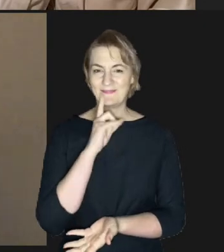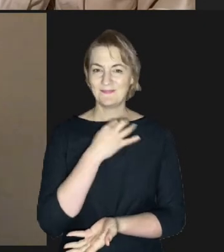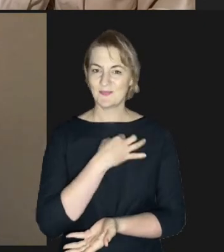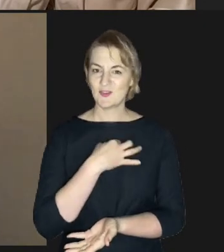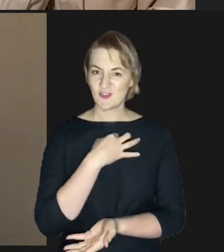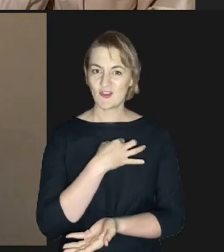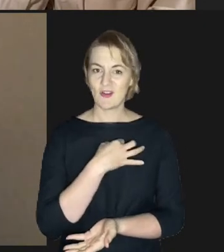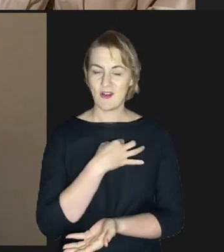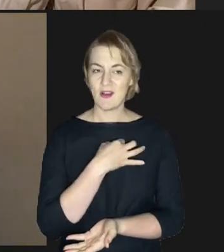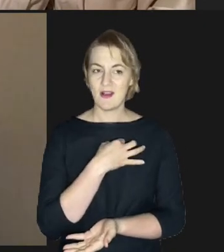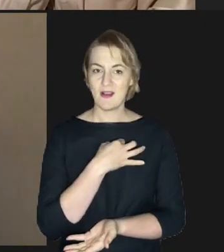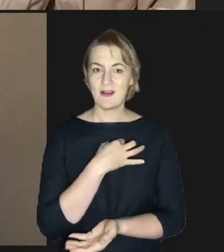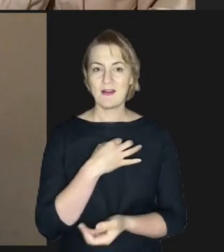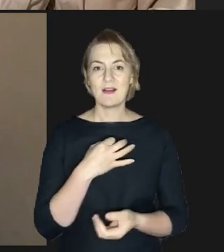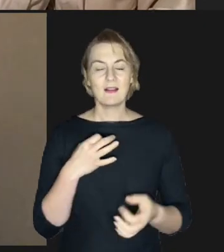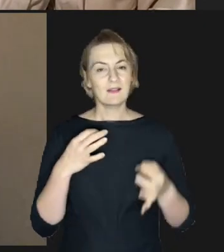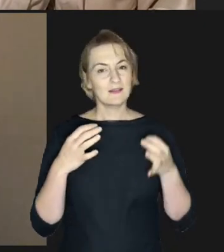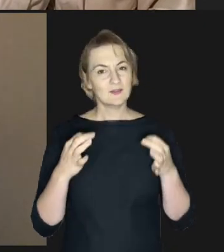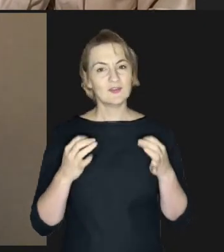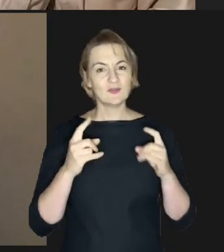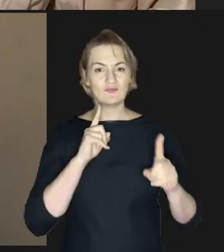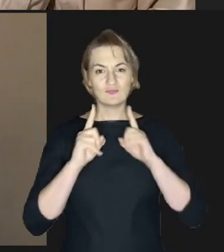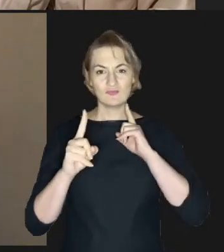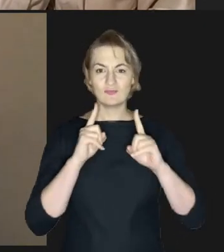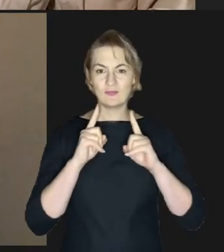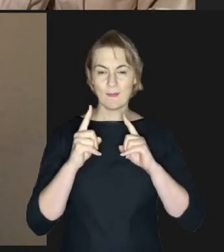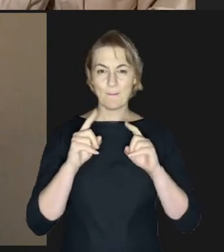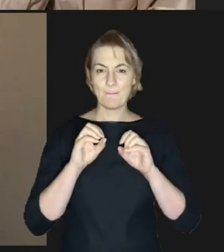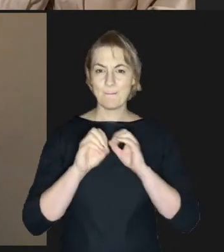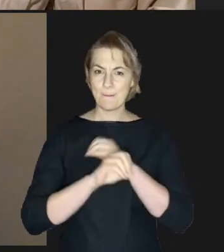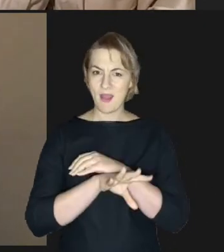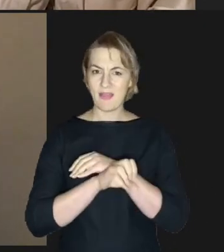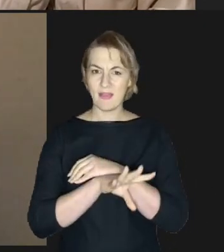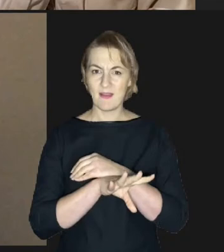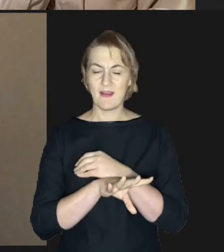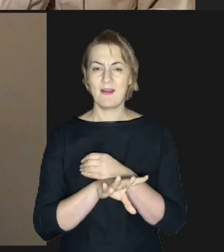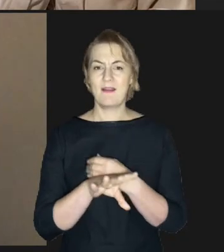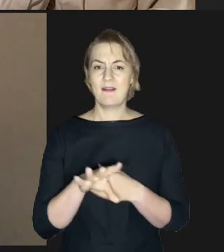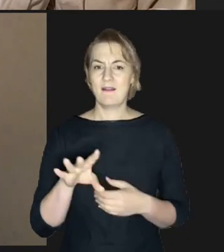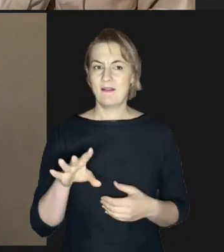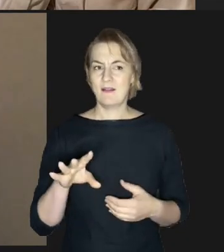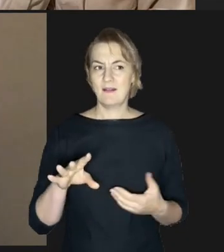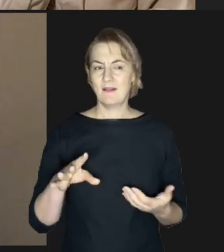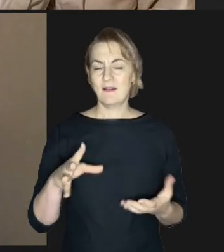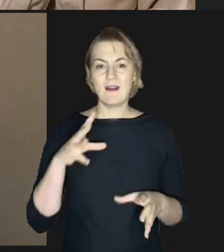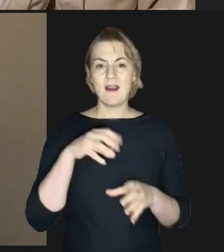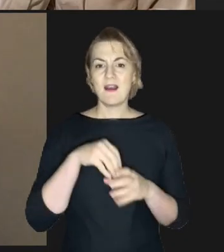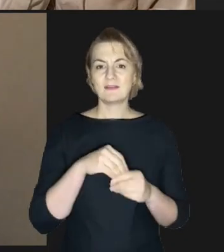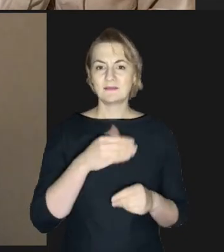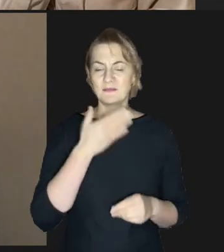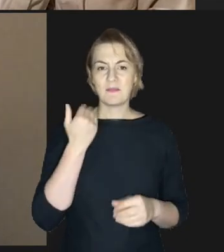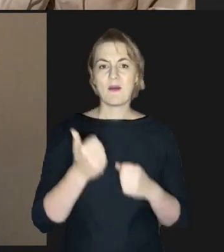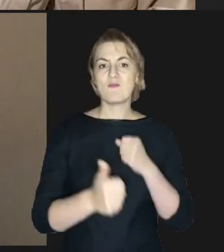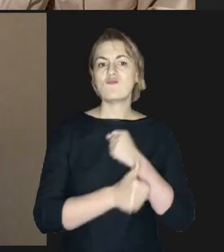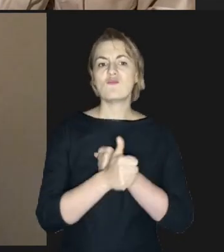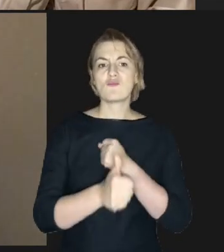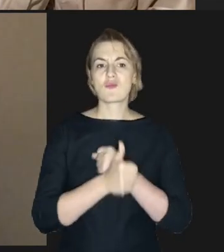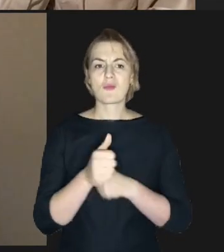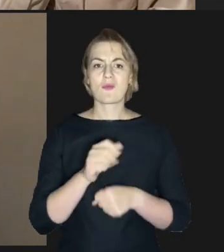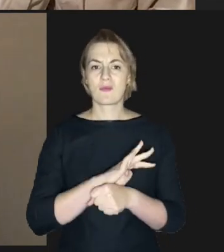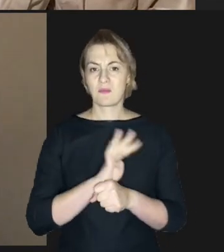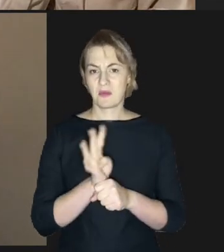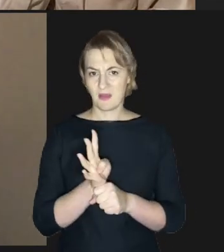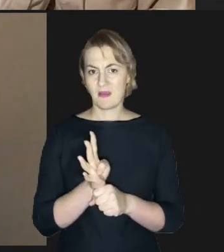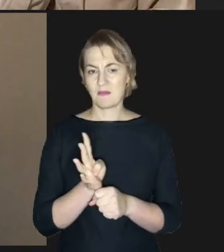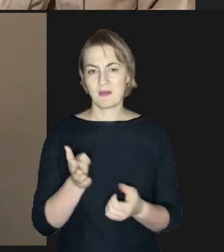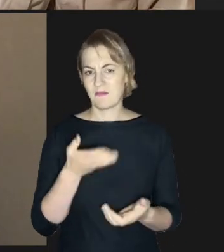że w tej narracji takiej medialnej nie pojawia się rozmowa o przyczynach tej pandemii,